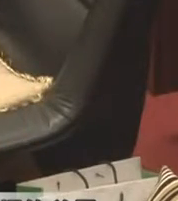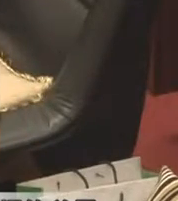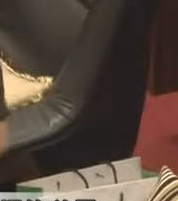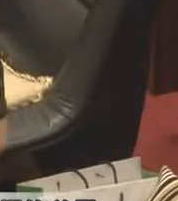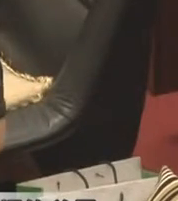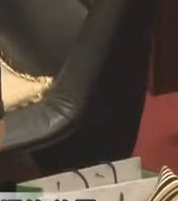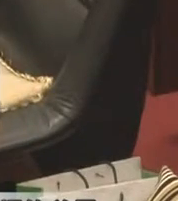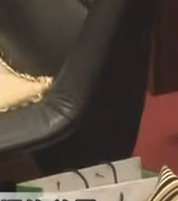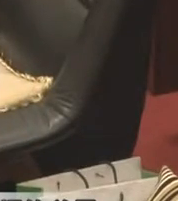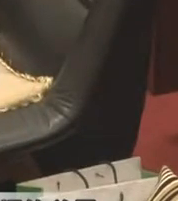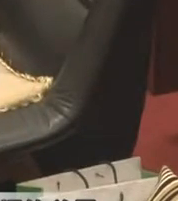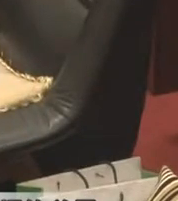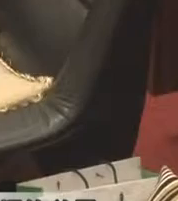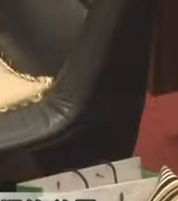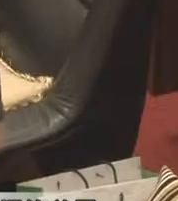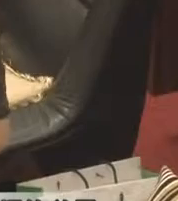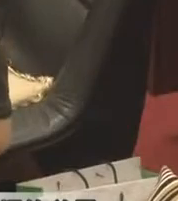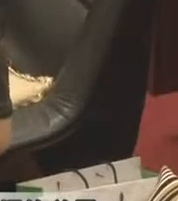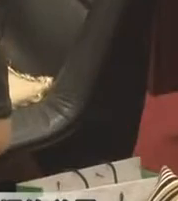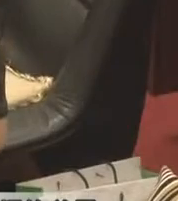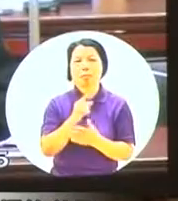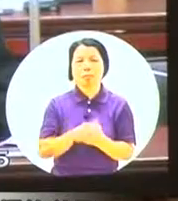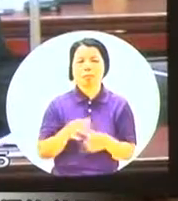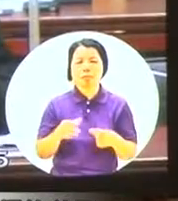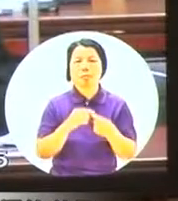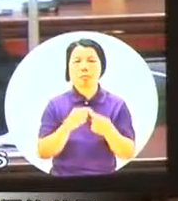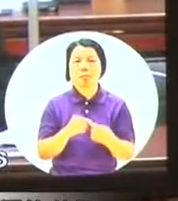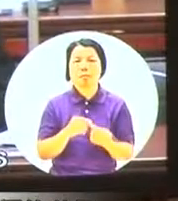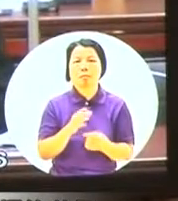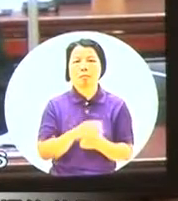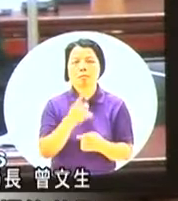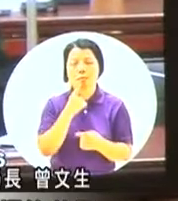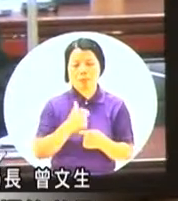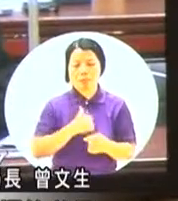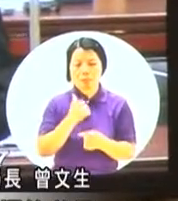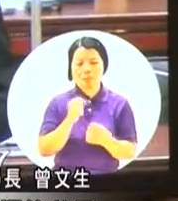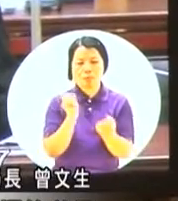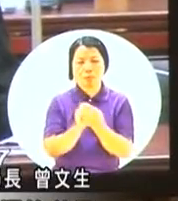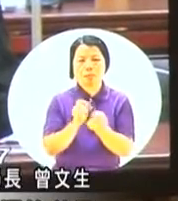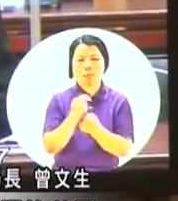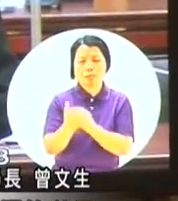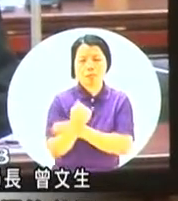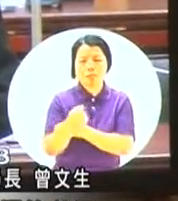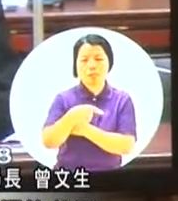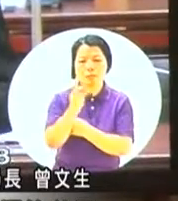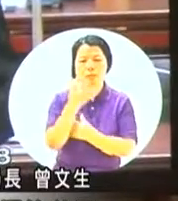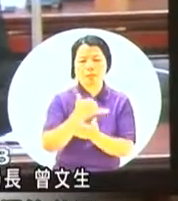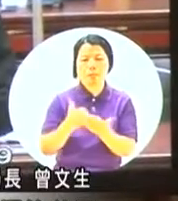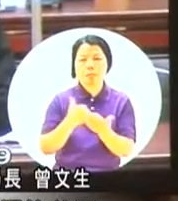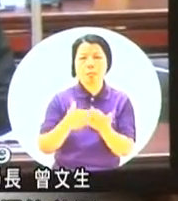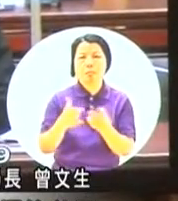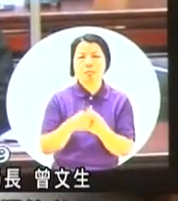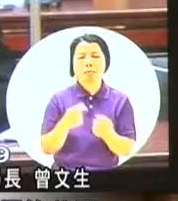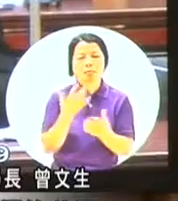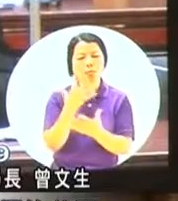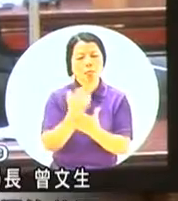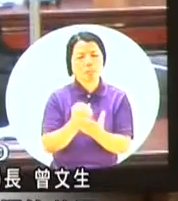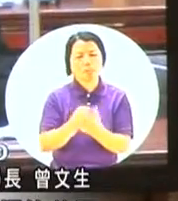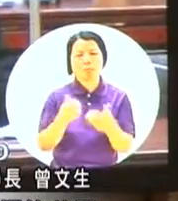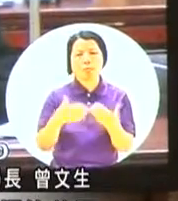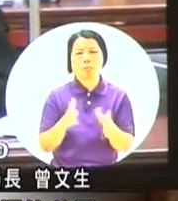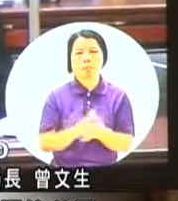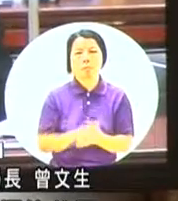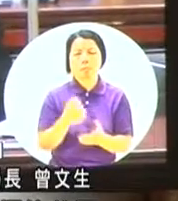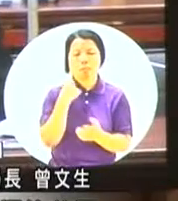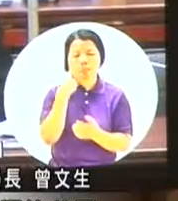有市场的转型跟退场机制。 我们确实最近积极在办退场，因为真的不要留，那我们愿